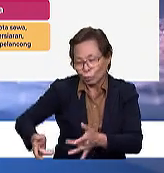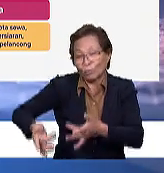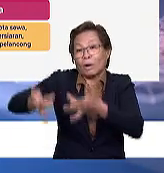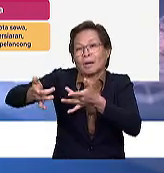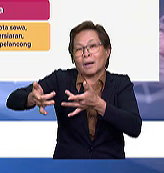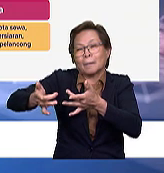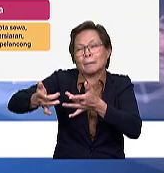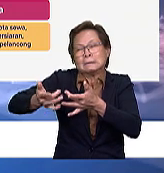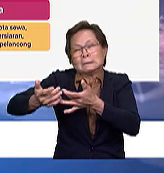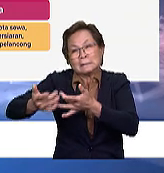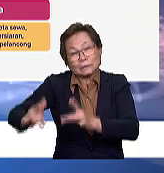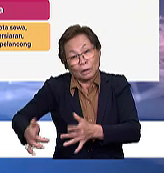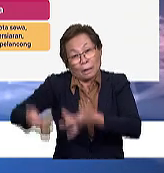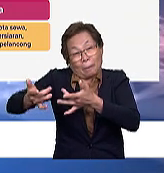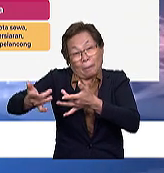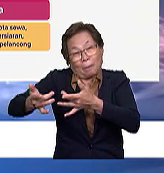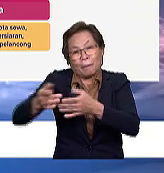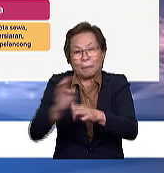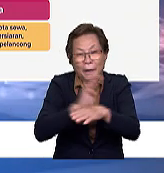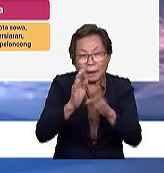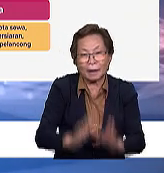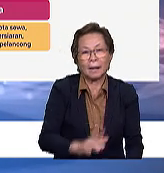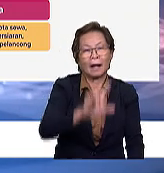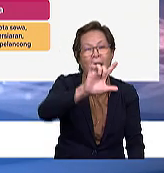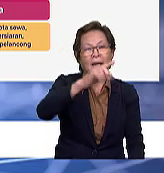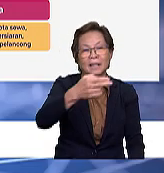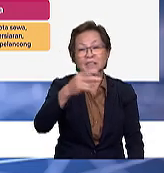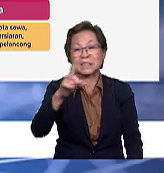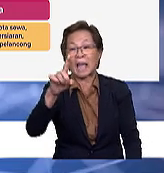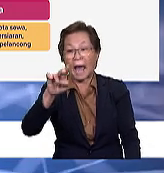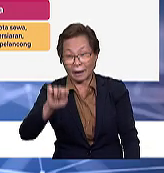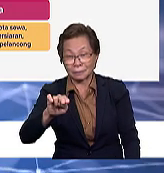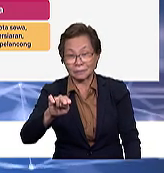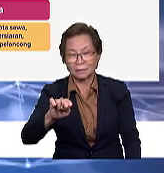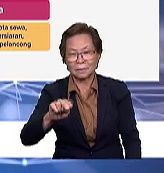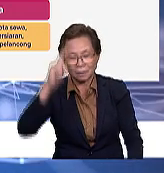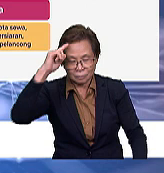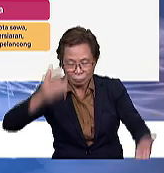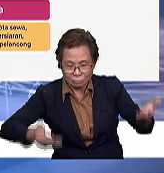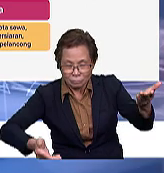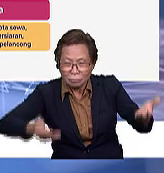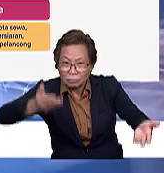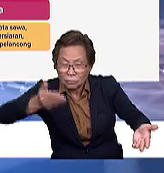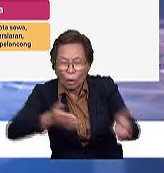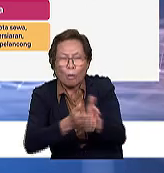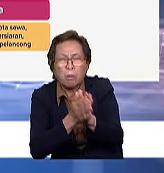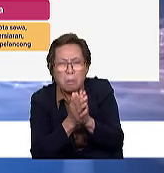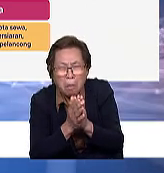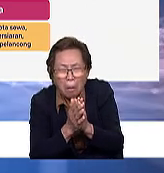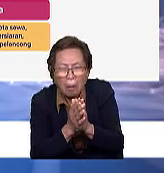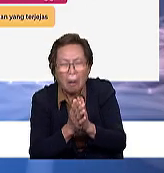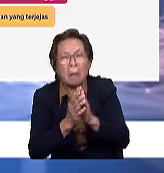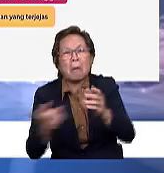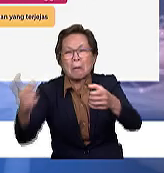penyiagaan lembaga hasil dalam negeri akan mempertimbangkan rayuan penggunaan